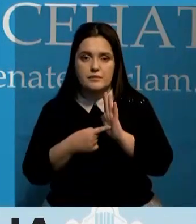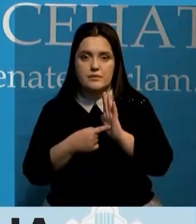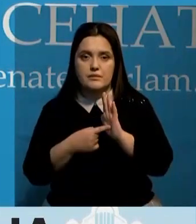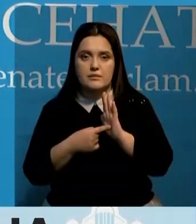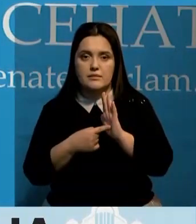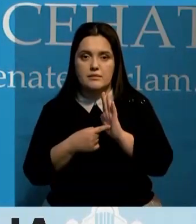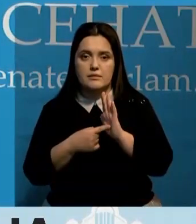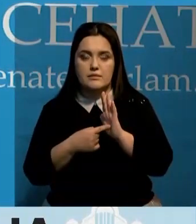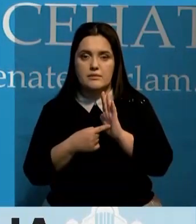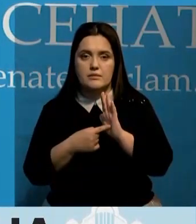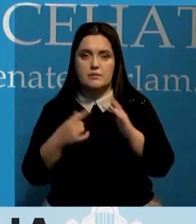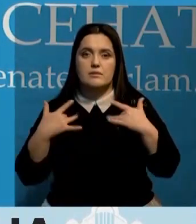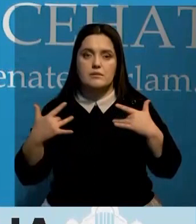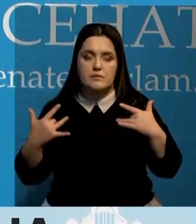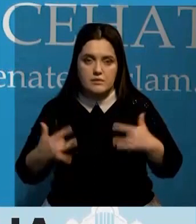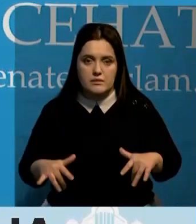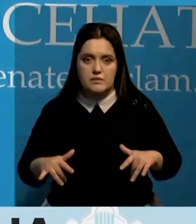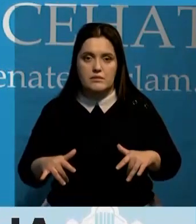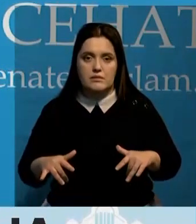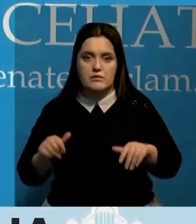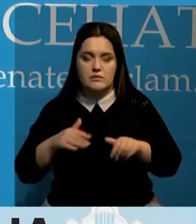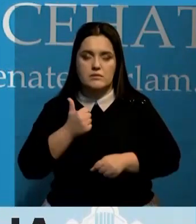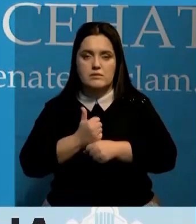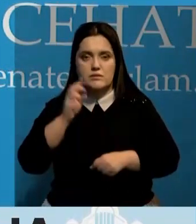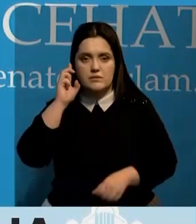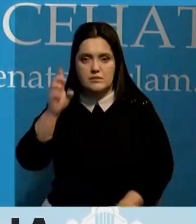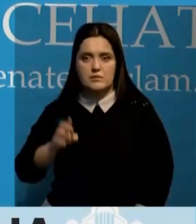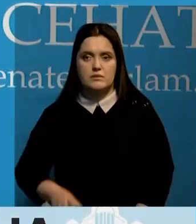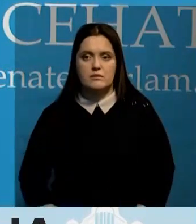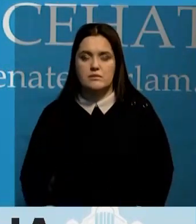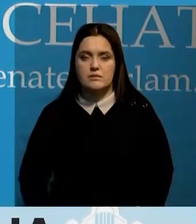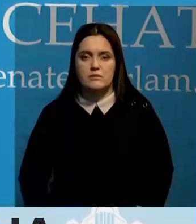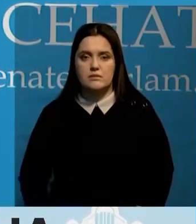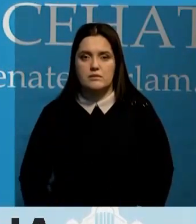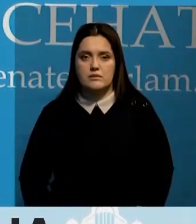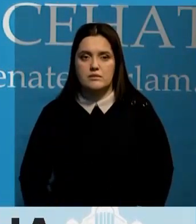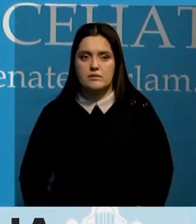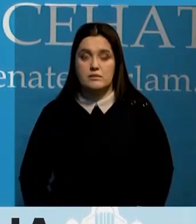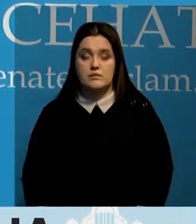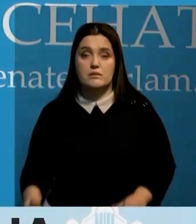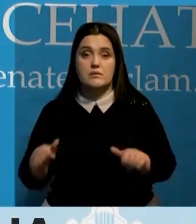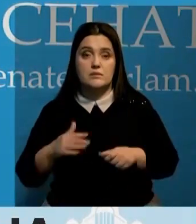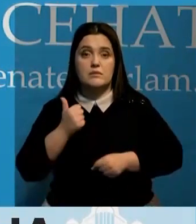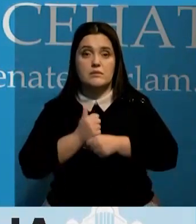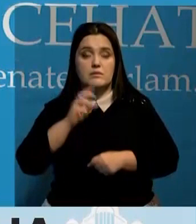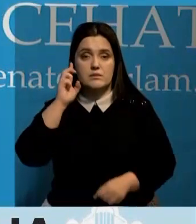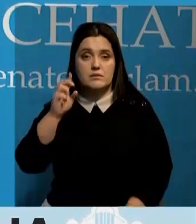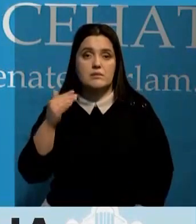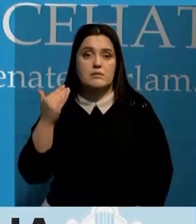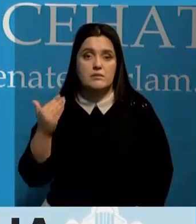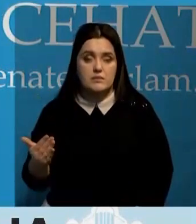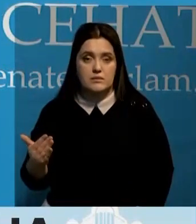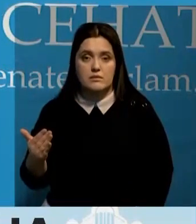По вопросу отставки, назначения, этот вопрос решает глава государства. Поэтому при решении главы государства,